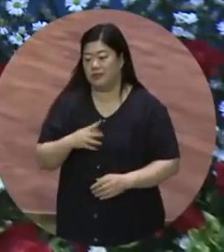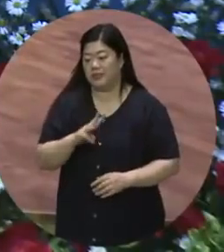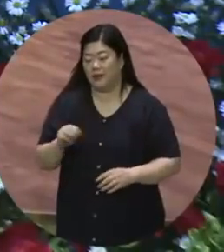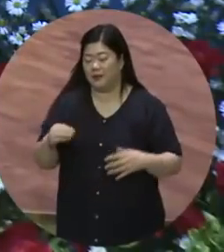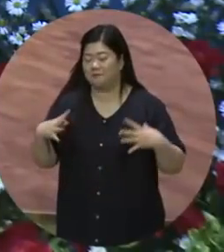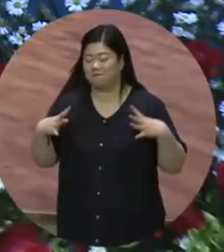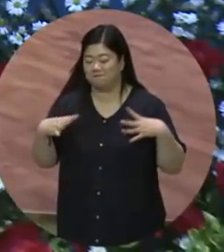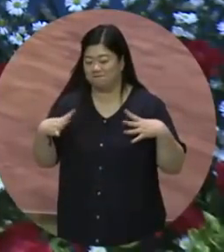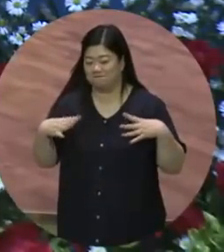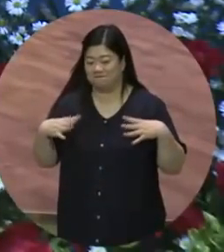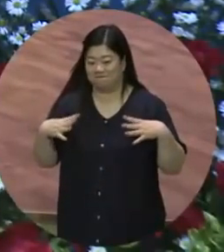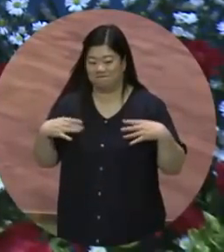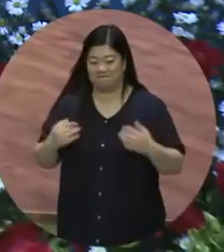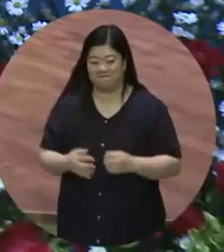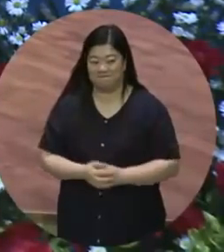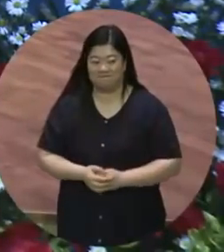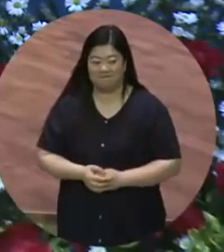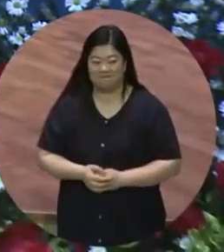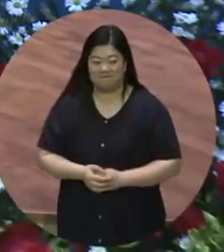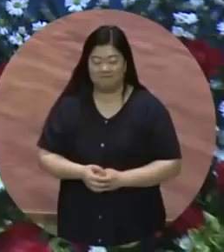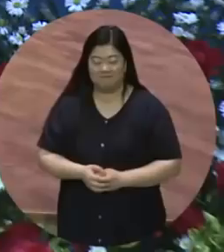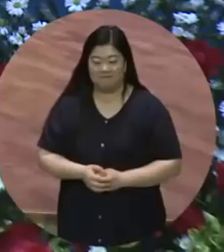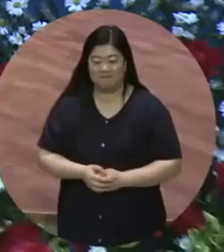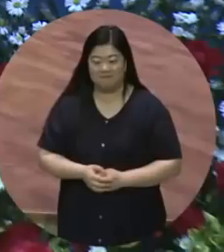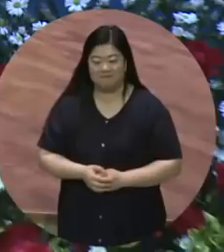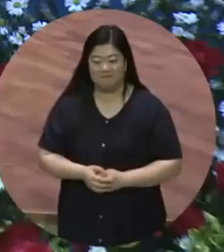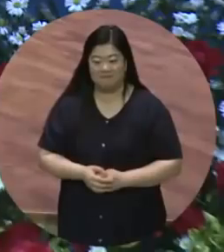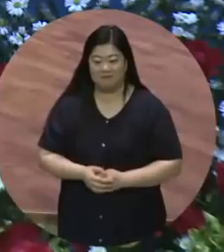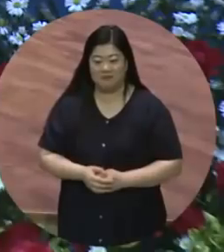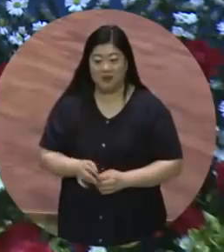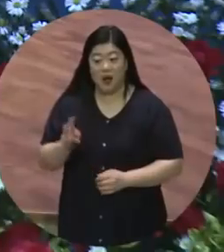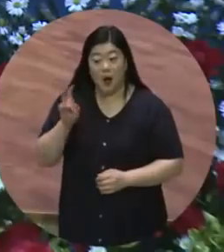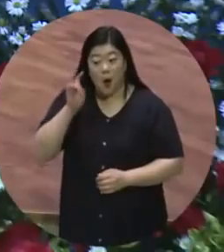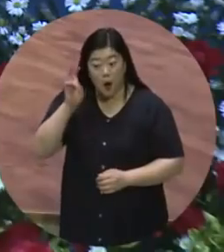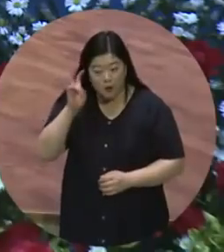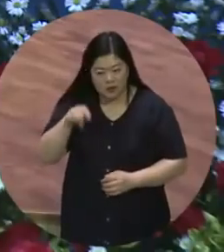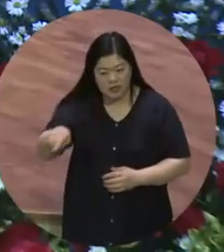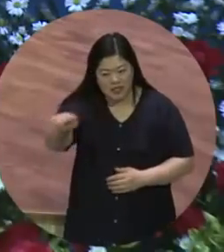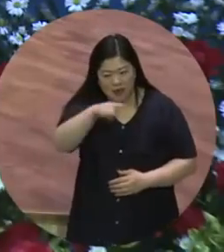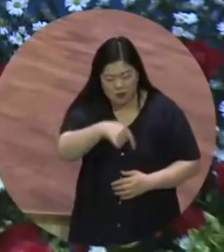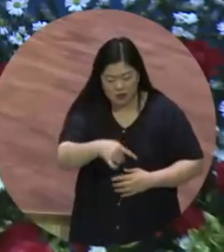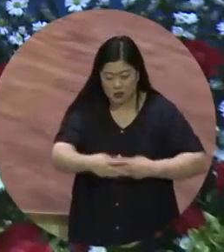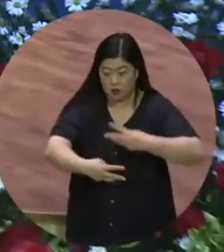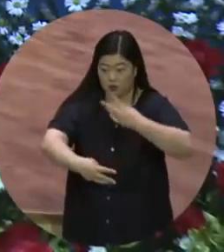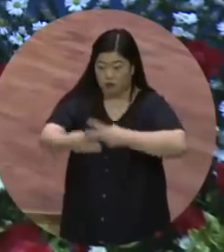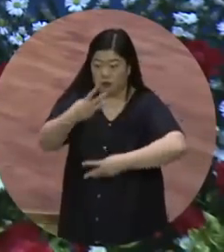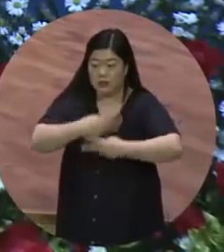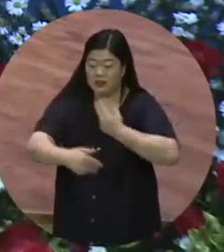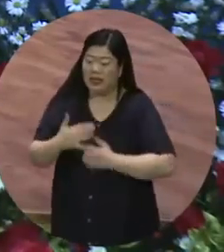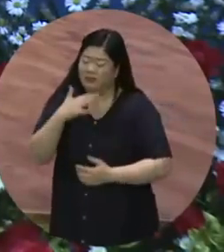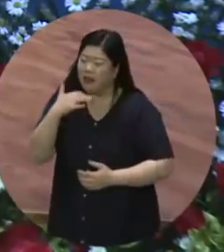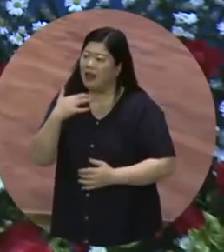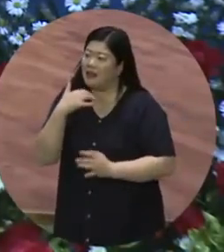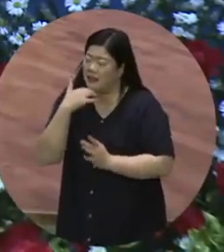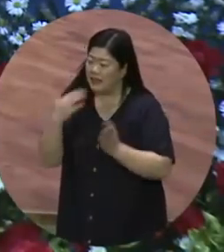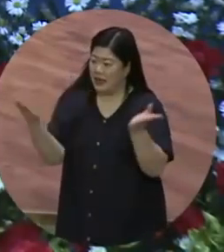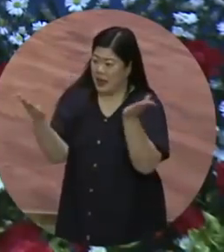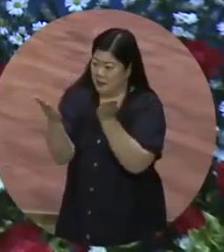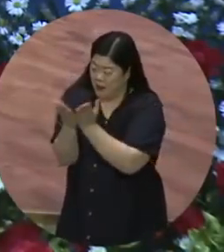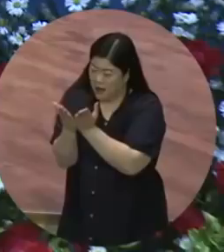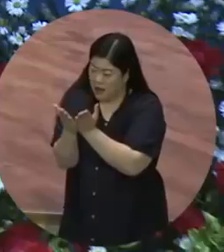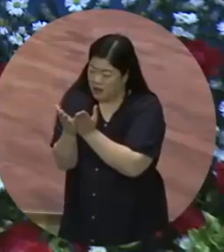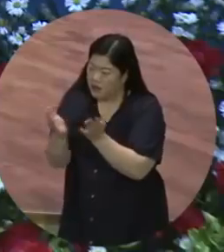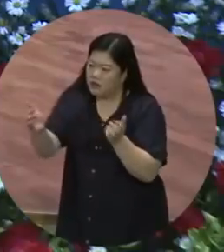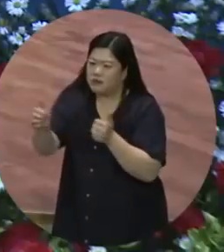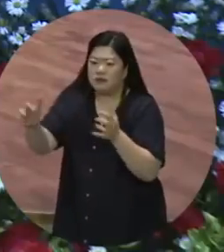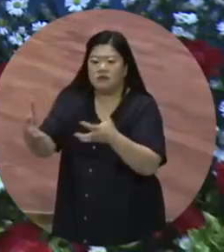있어요. 혹시 여러분 중에 아직도 지금 이 렘넌트 스케줄 속에 들어오지 못하고 있는 분이 있으면 또